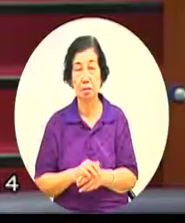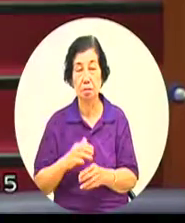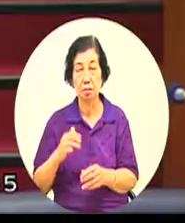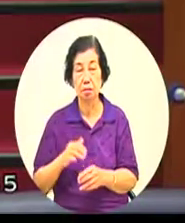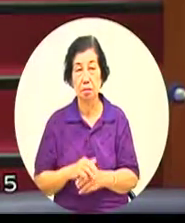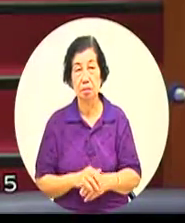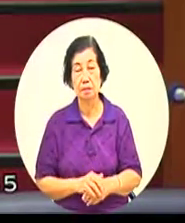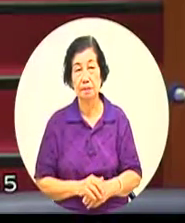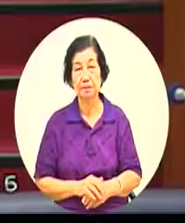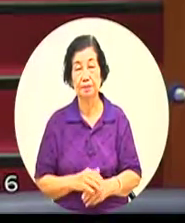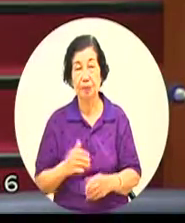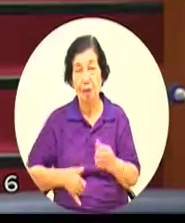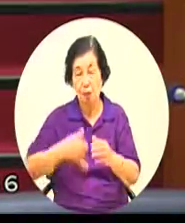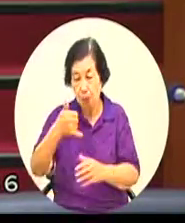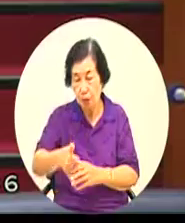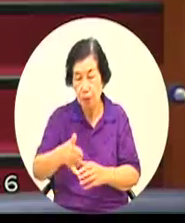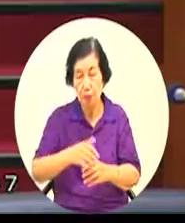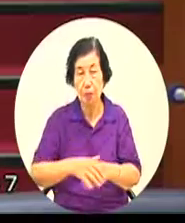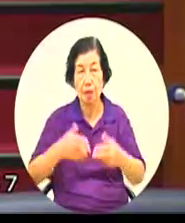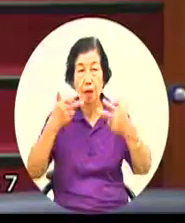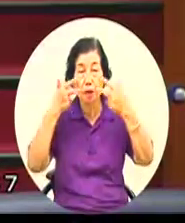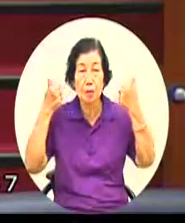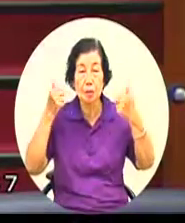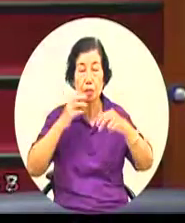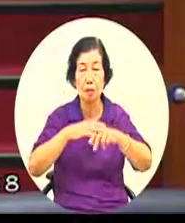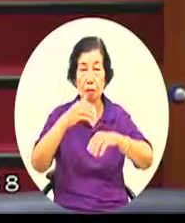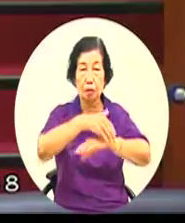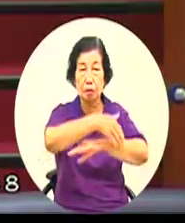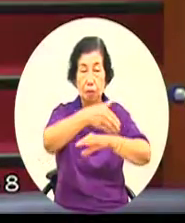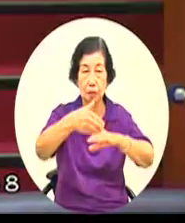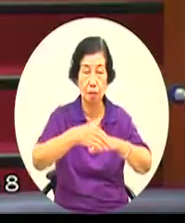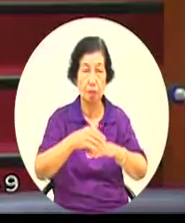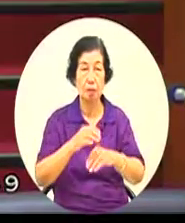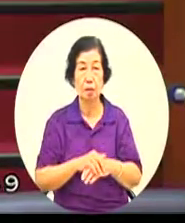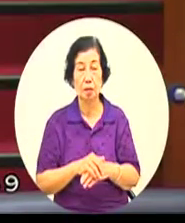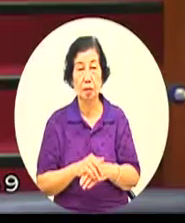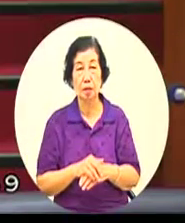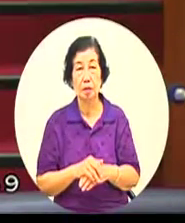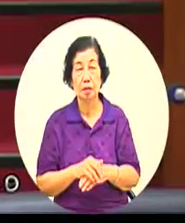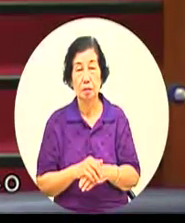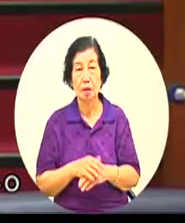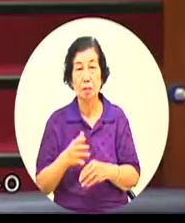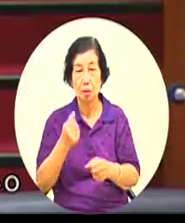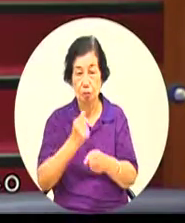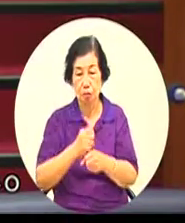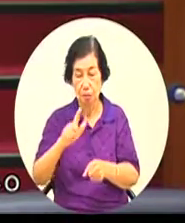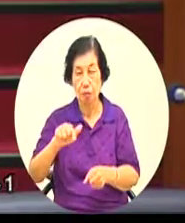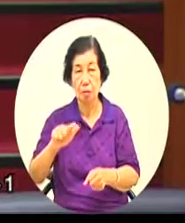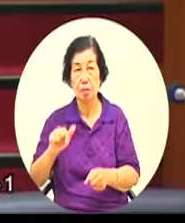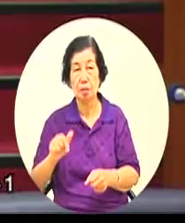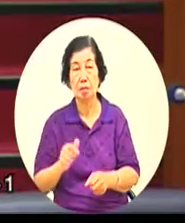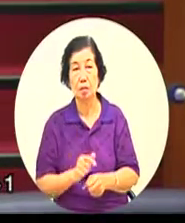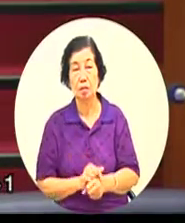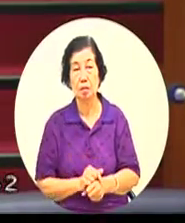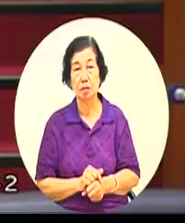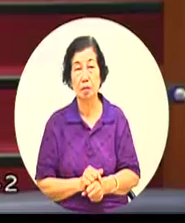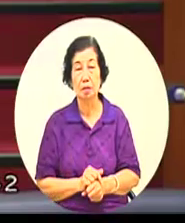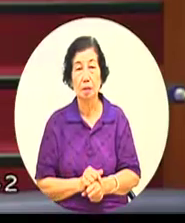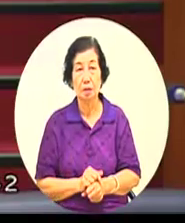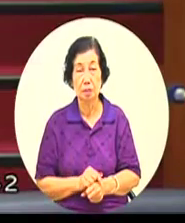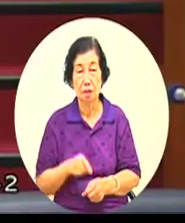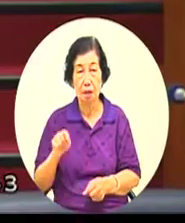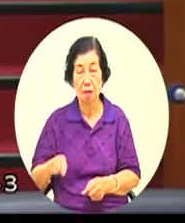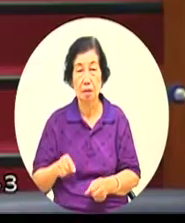到了这个原乡哈，原乡的这个担任老师哈，我们那马下是还